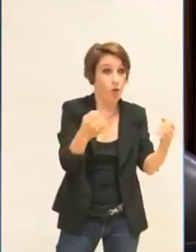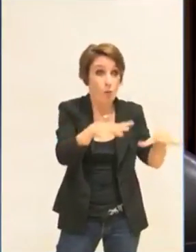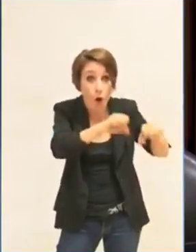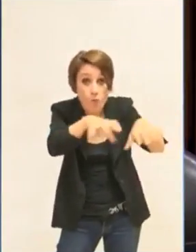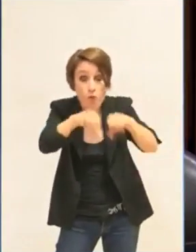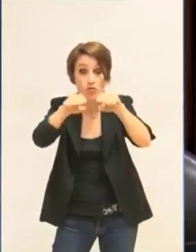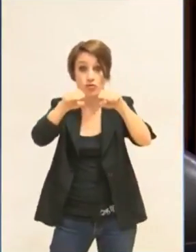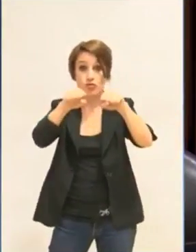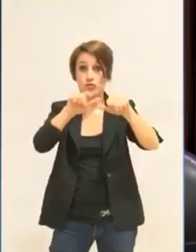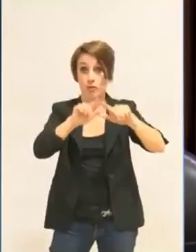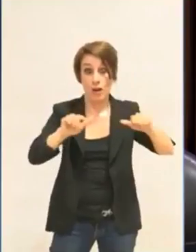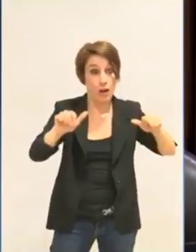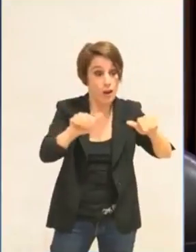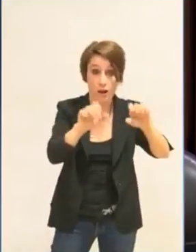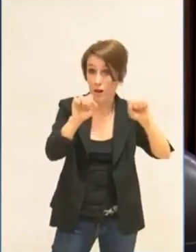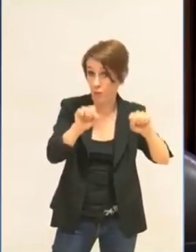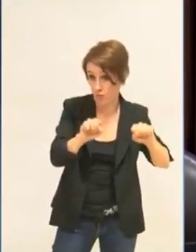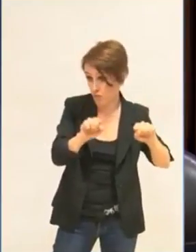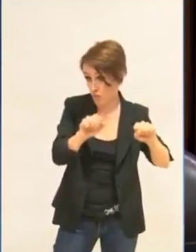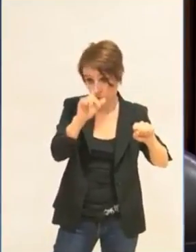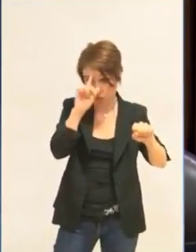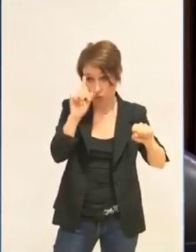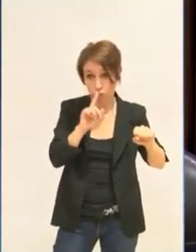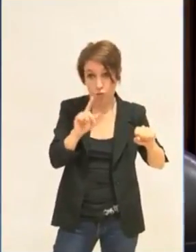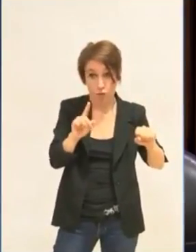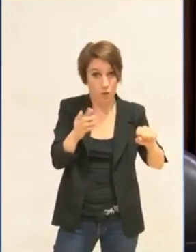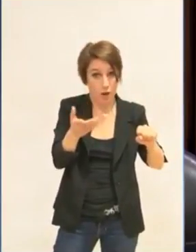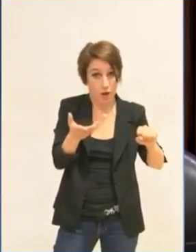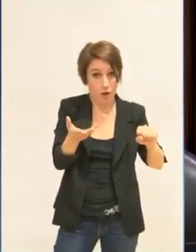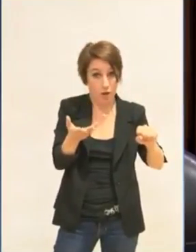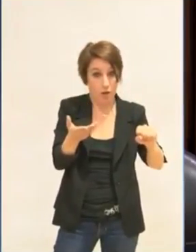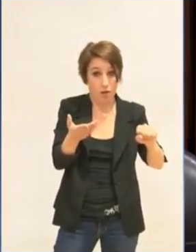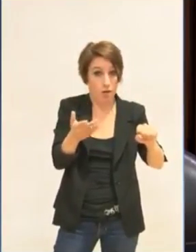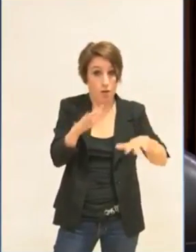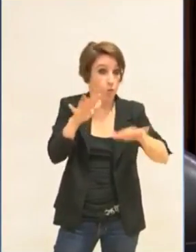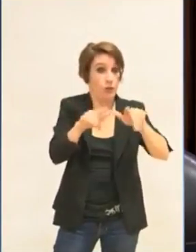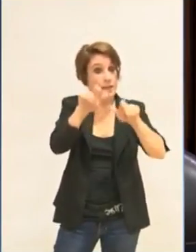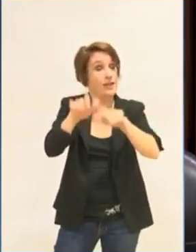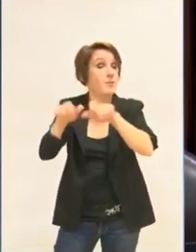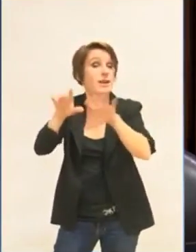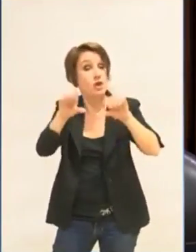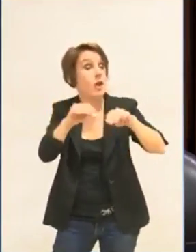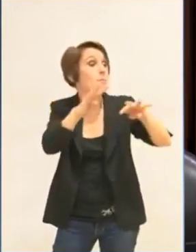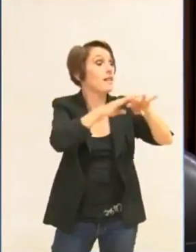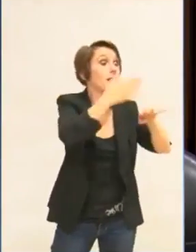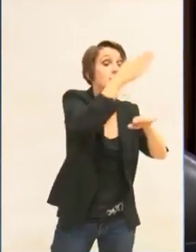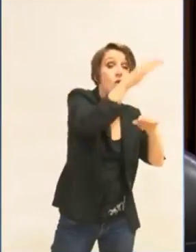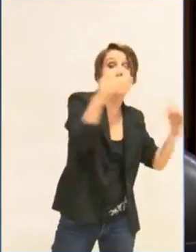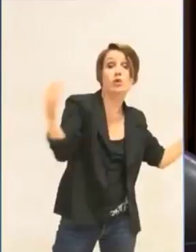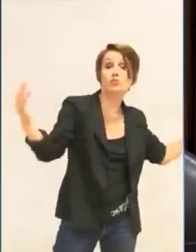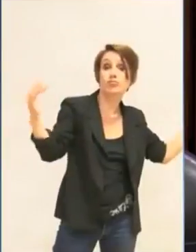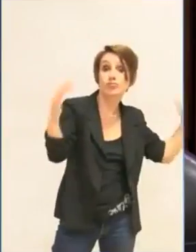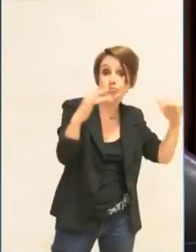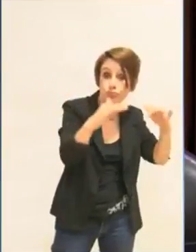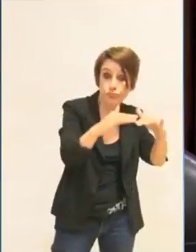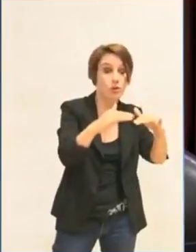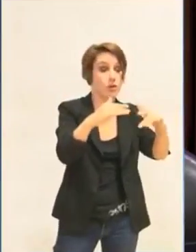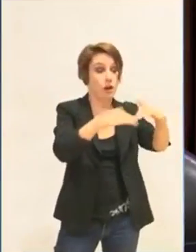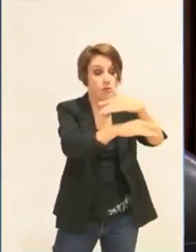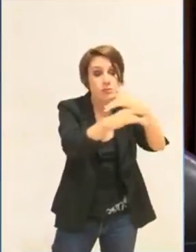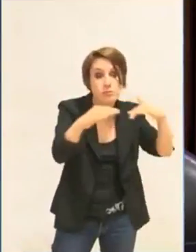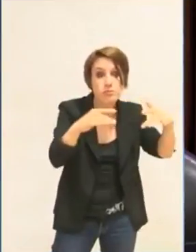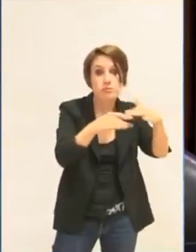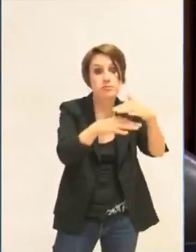salariés, qui pour certains viendront de d'autres villes que Grenoble, d'autres quartiers évidemment, et qui donc